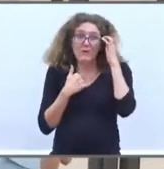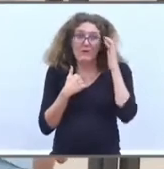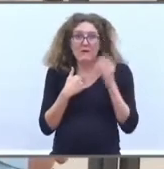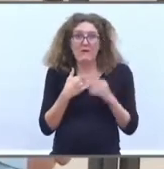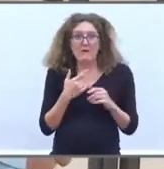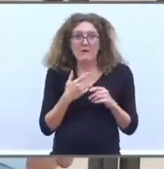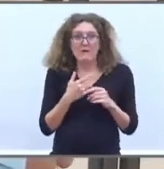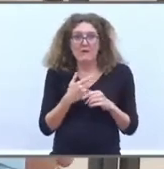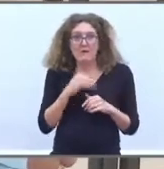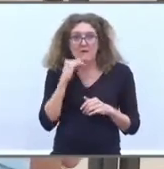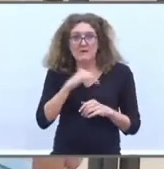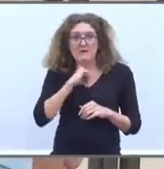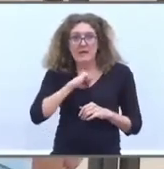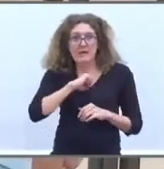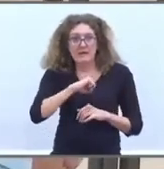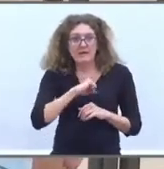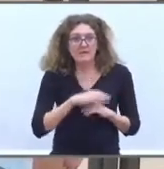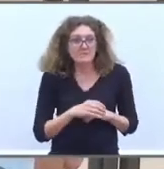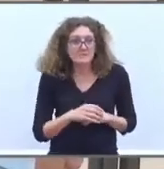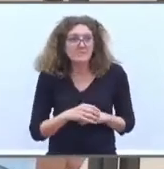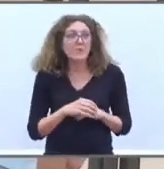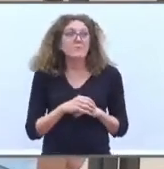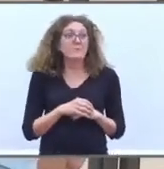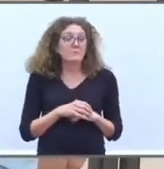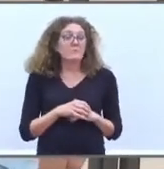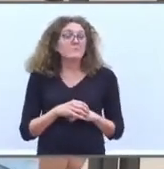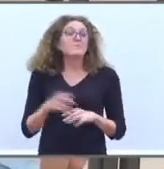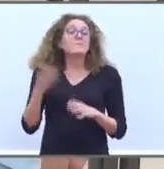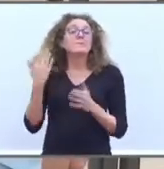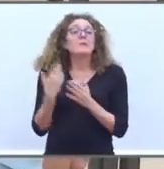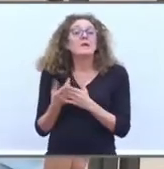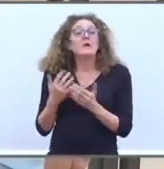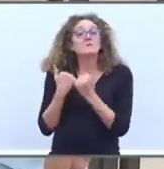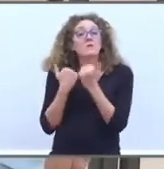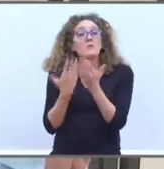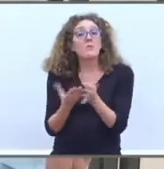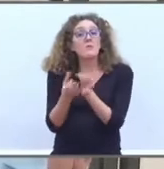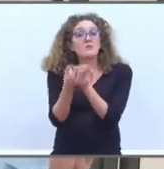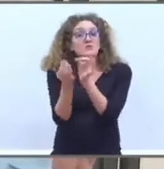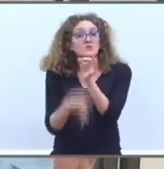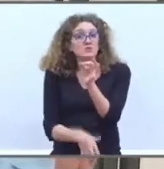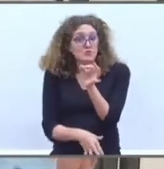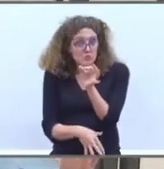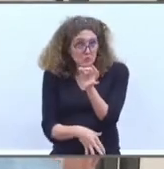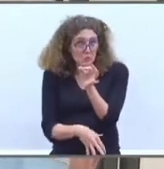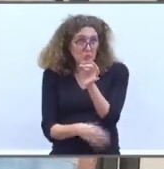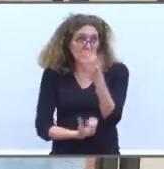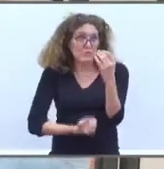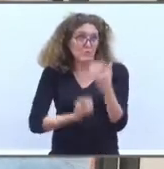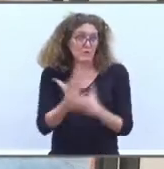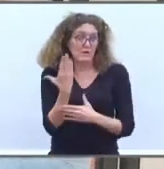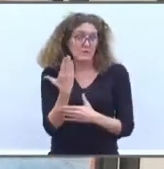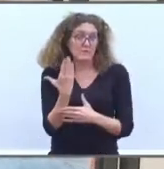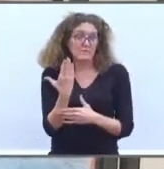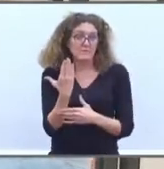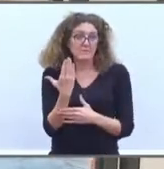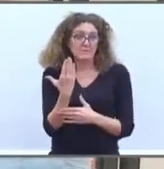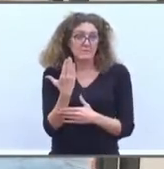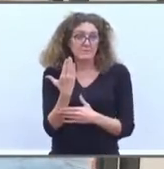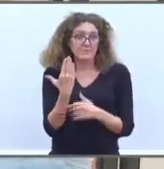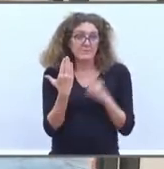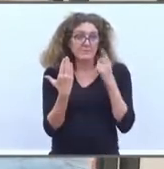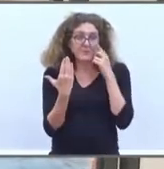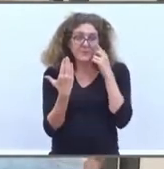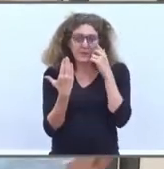Donc, elle a permis aussi de travailler à des solutions. Il a permis aussi, de travailler à des solutions qui ont